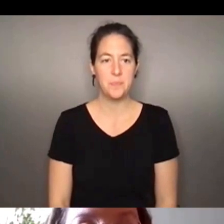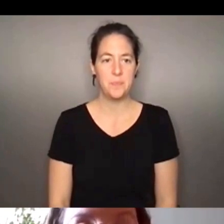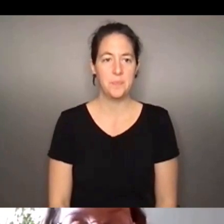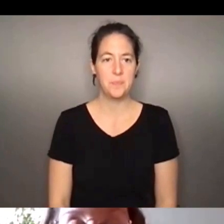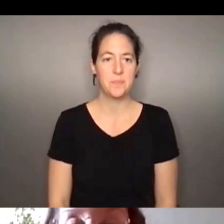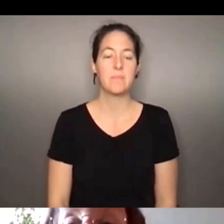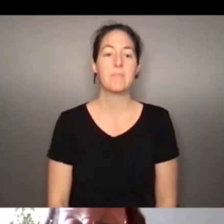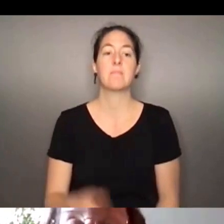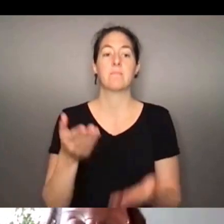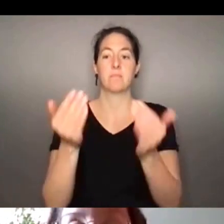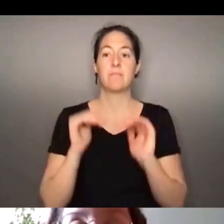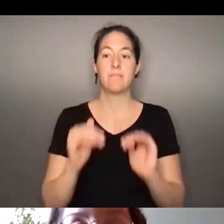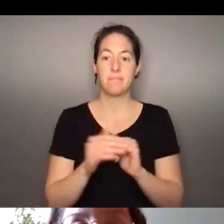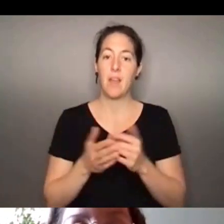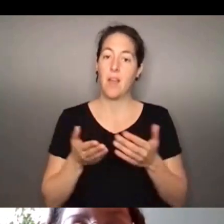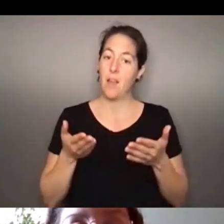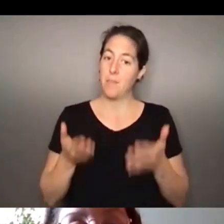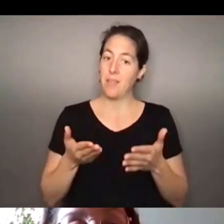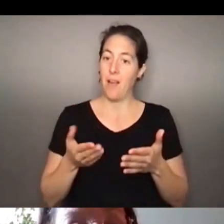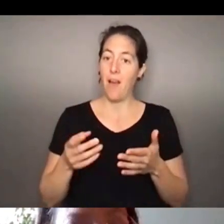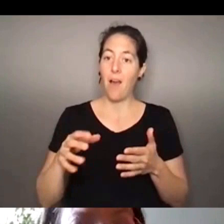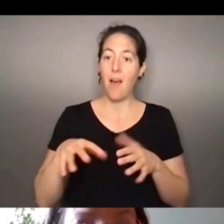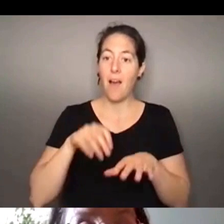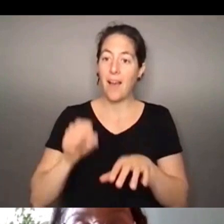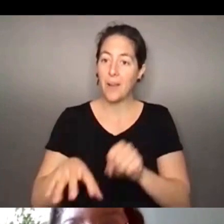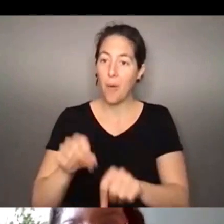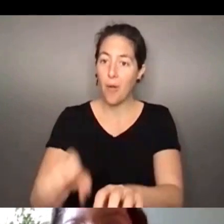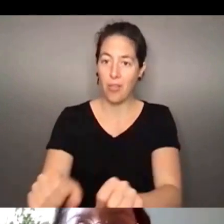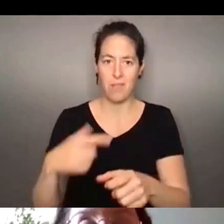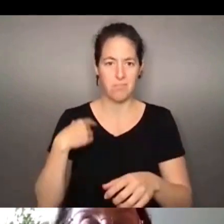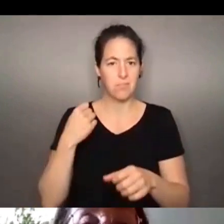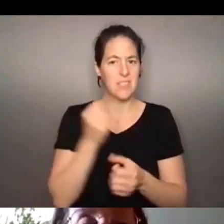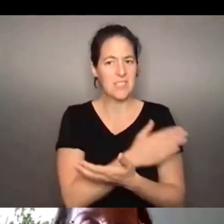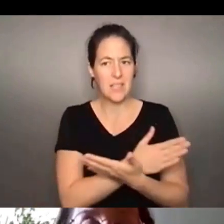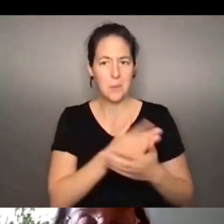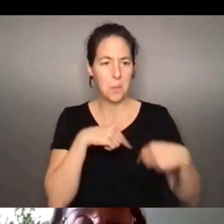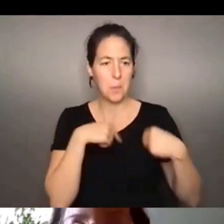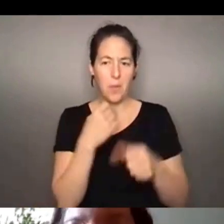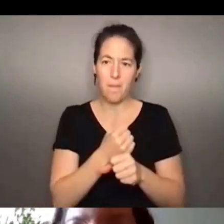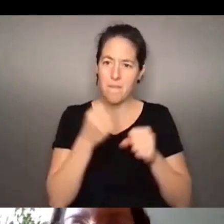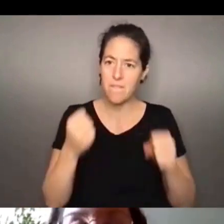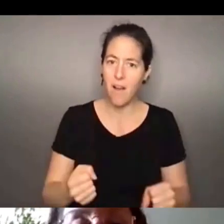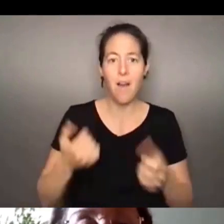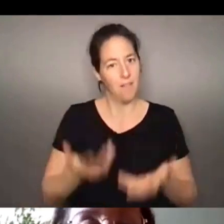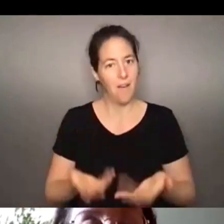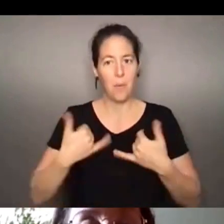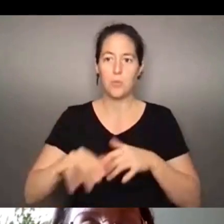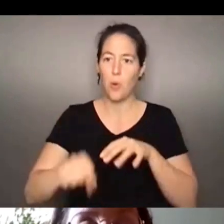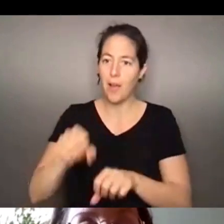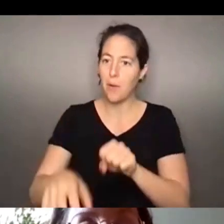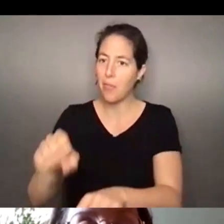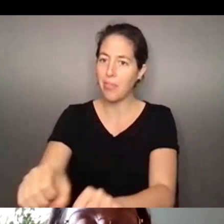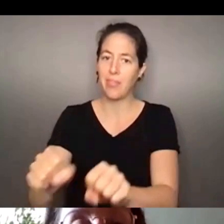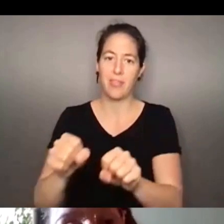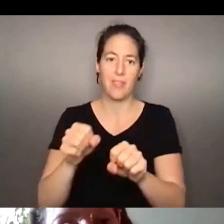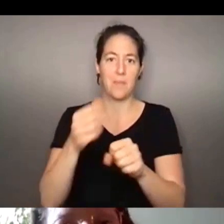Et maintenant, passons à la récolte. On a travaillé fort toute la saison, puis là, on peut continuer à récolter de très